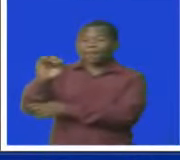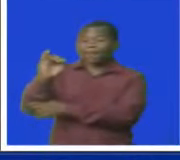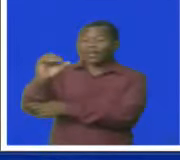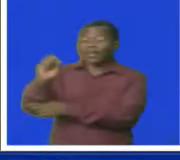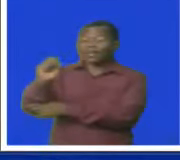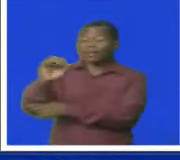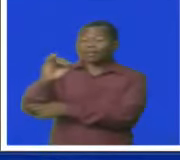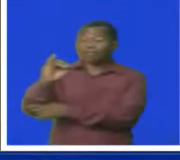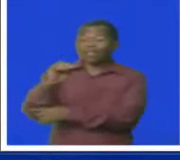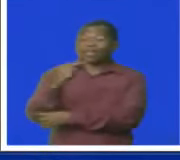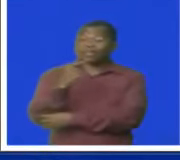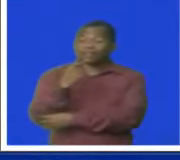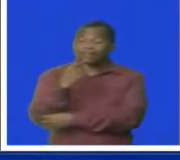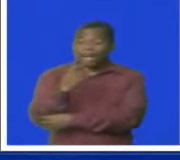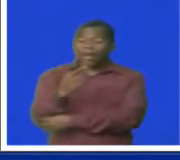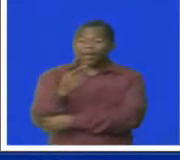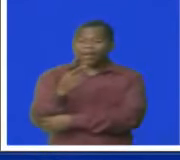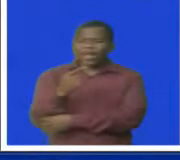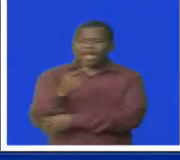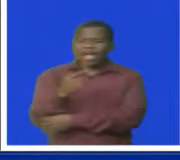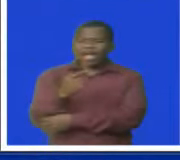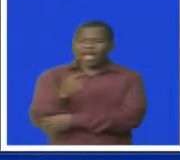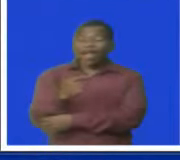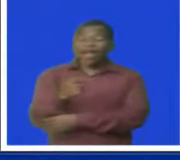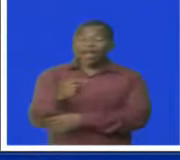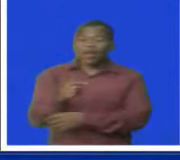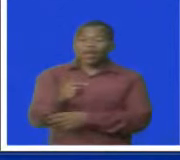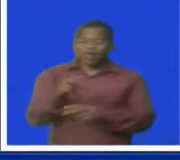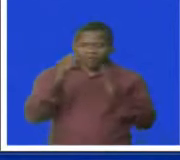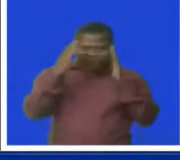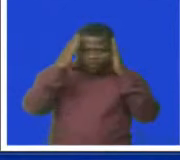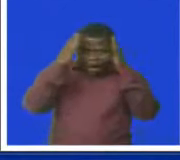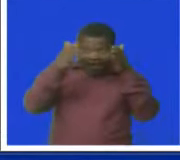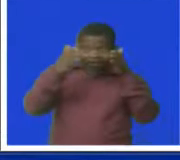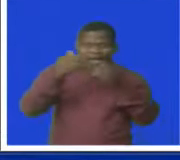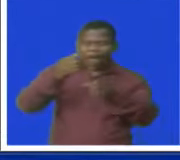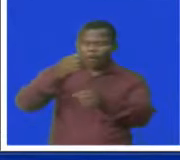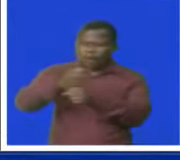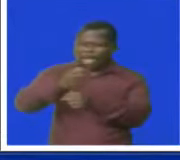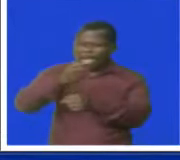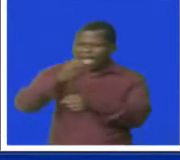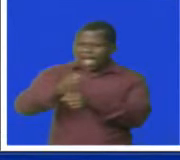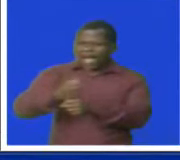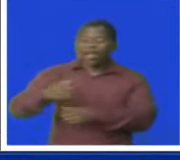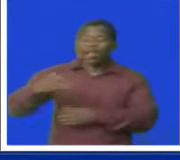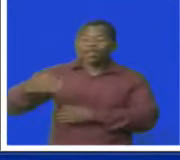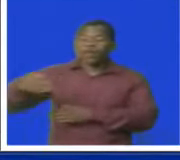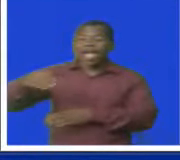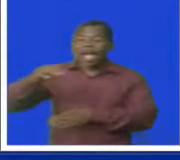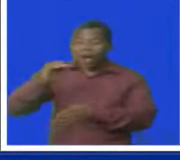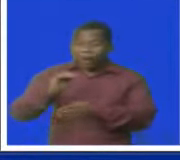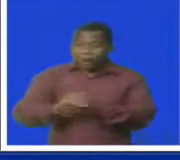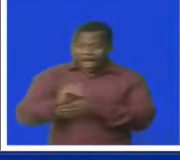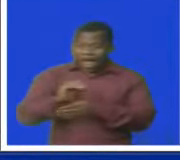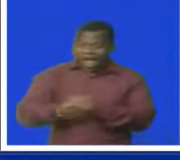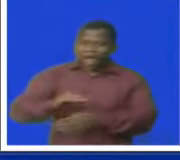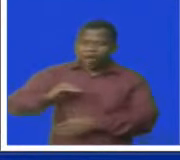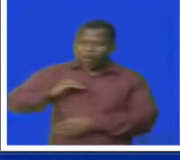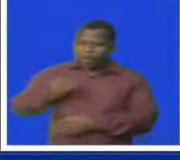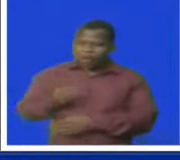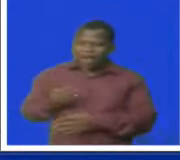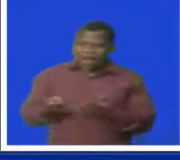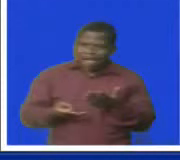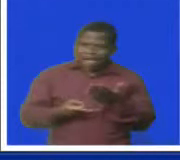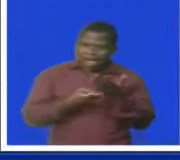lefanele, wakhuthatha bomake ukuthi basukume basebenze kutawusimamisa umnotho welive. Etindzabeni kubika Temalangeni